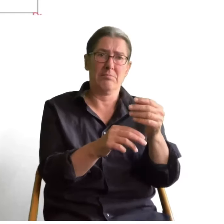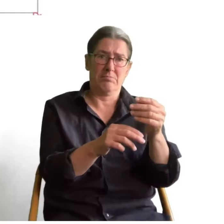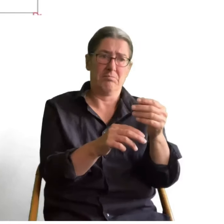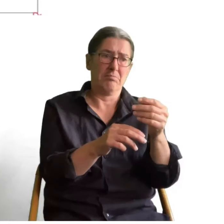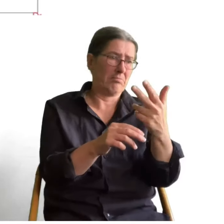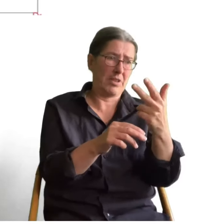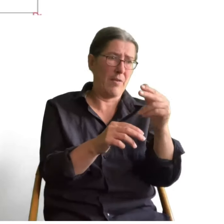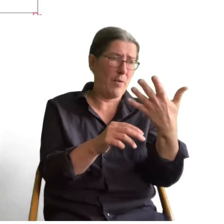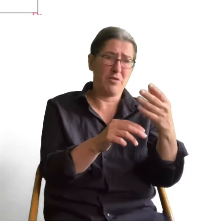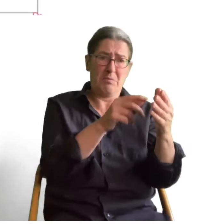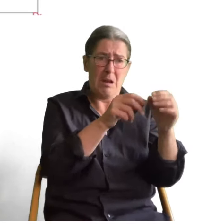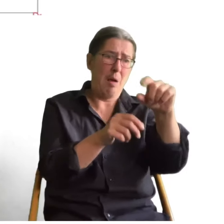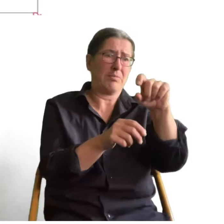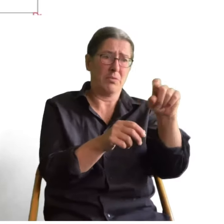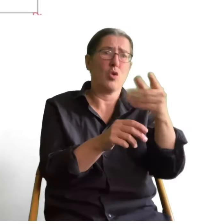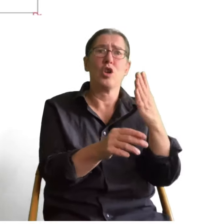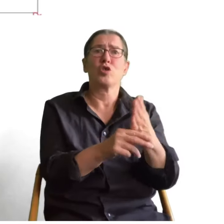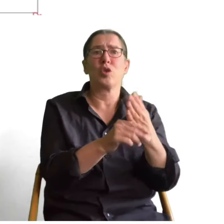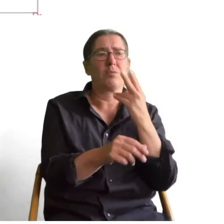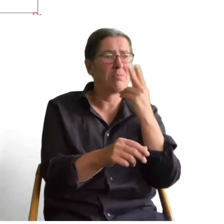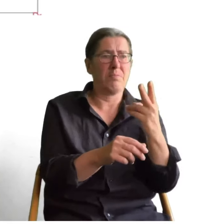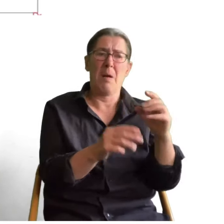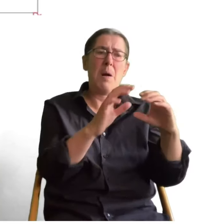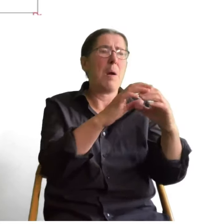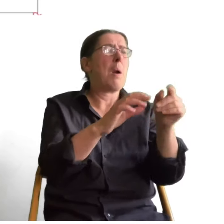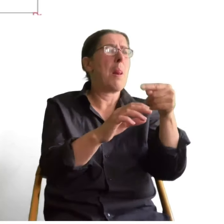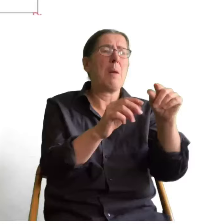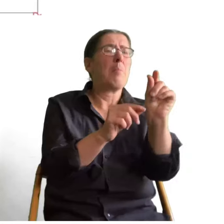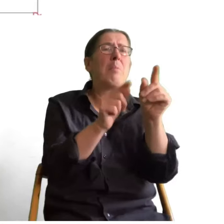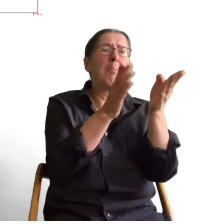habt ihr schon mal solche merkwürdigen kleinen